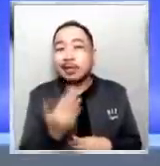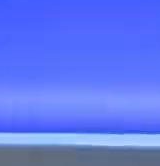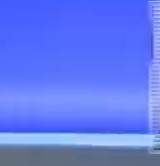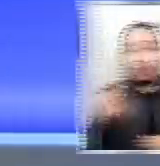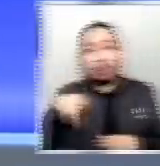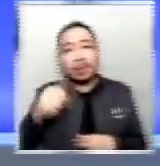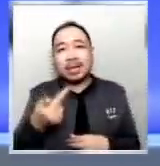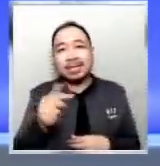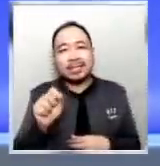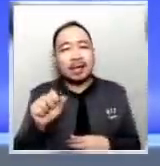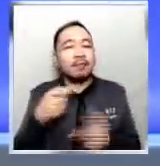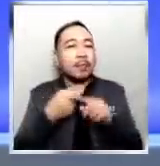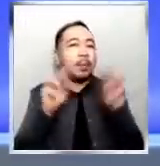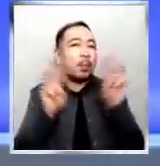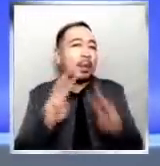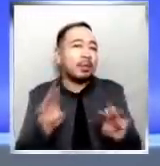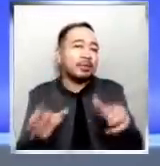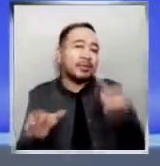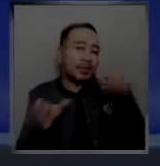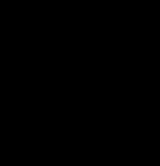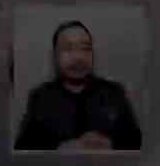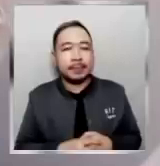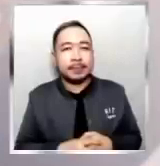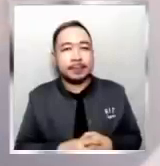Weather Specialist na si Raymond Ordinario.